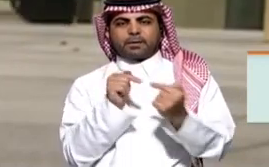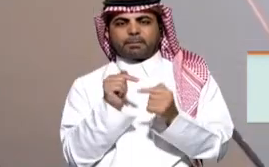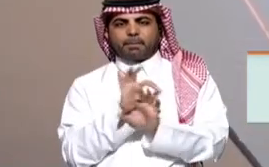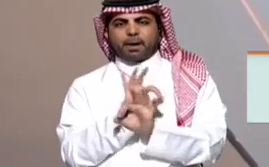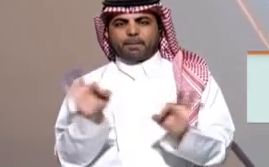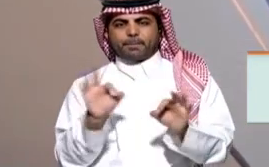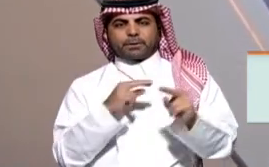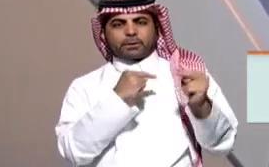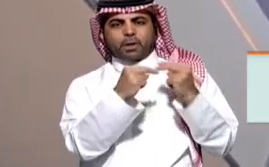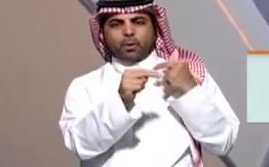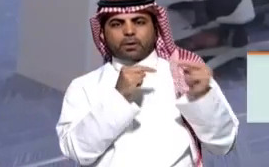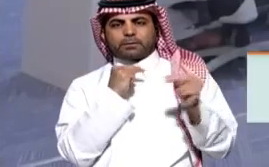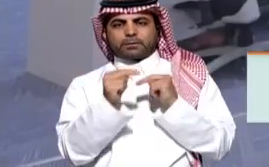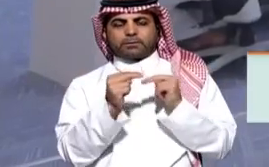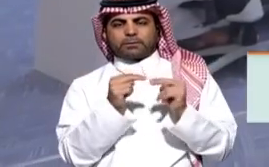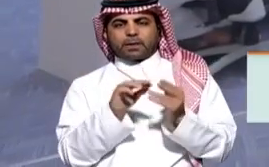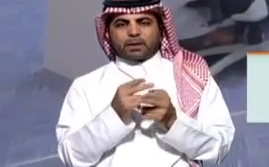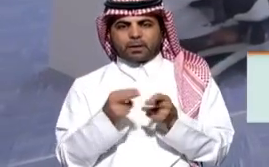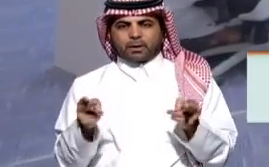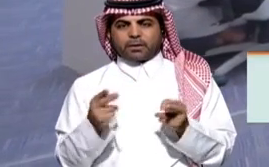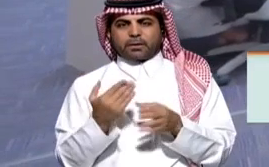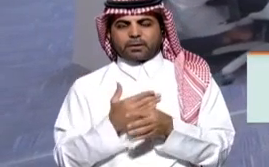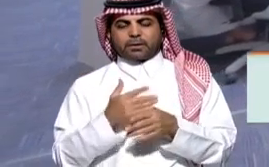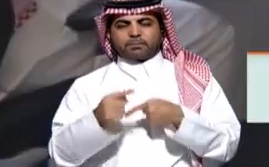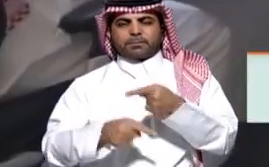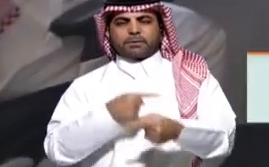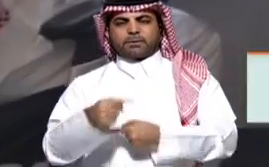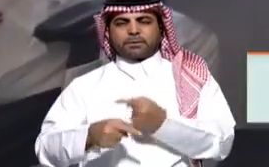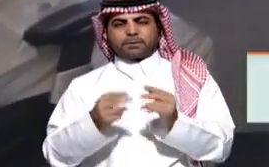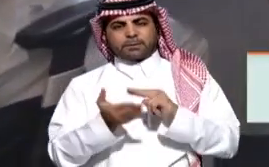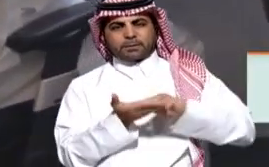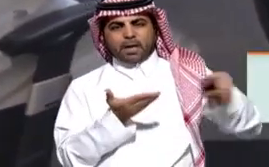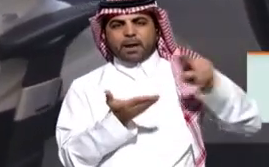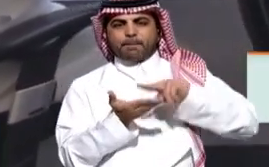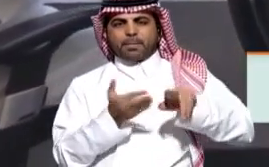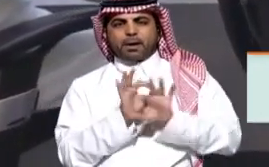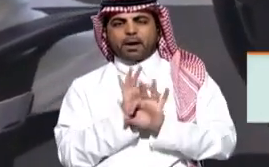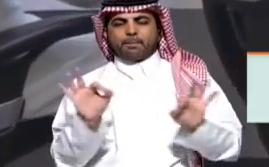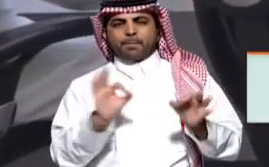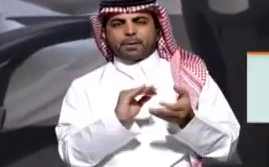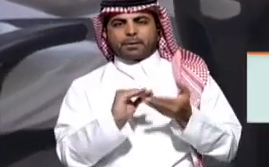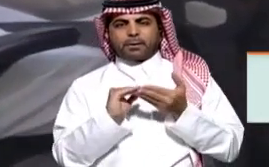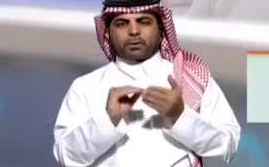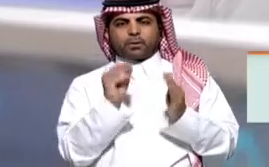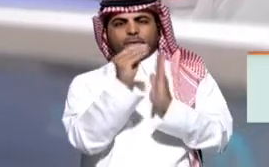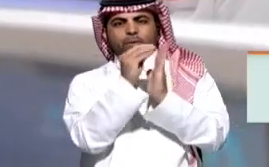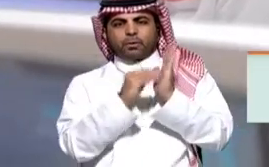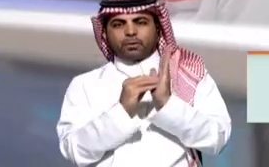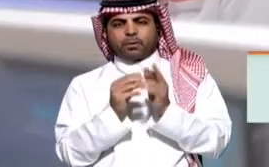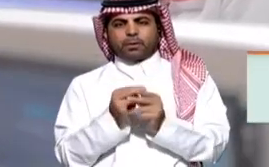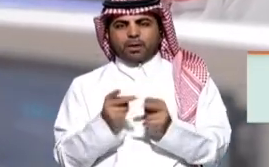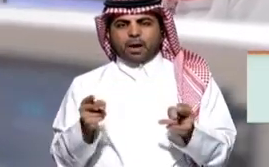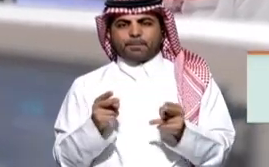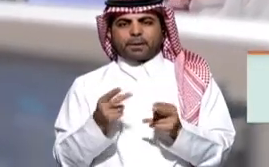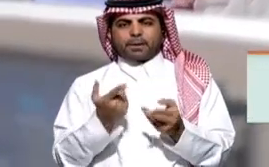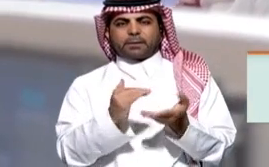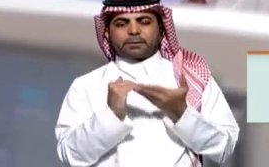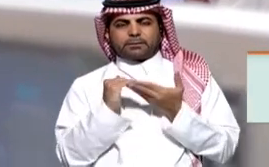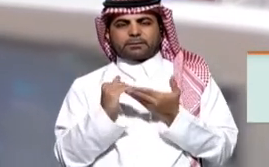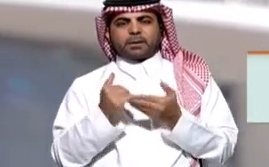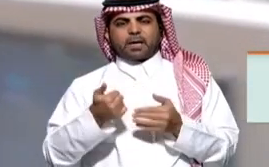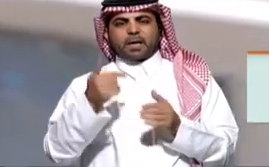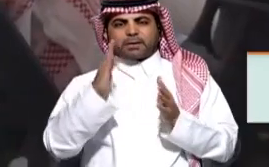إمكانية التواصل مع إدارة التنفيذ مباشرة بإرسال الطلبات، مع إمكانية إرفاق مرفق من خلال